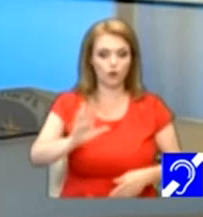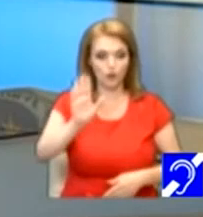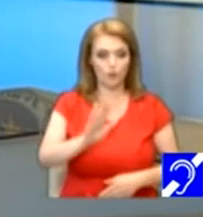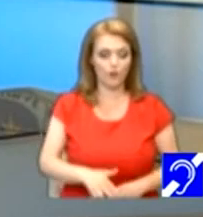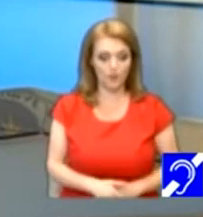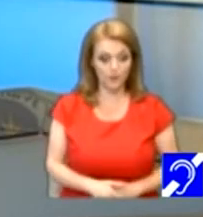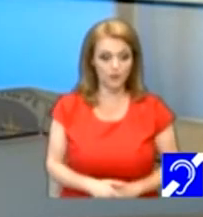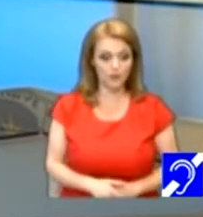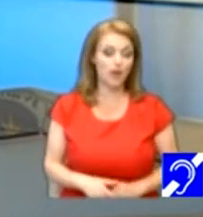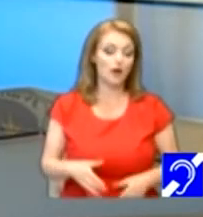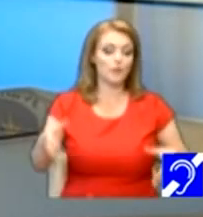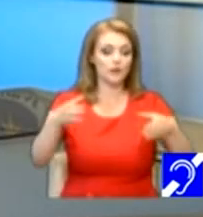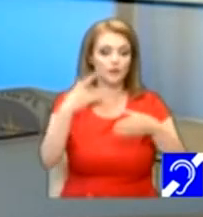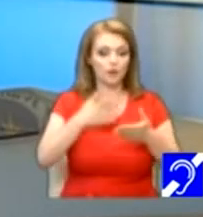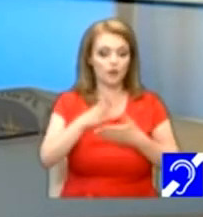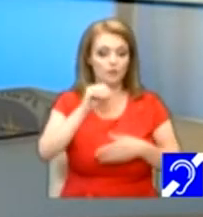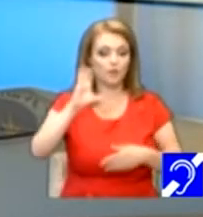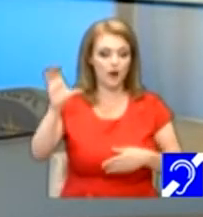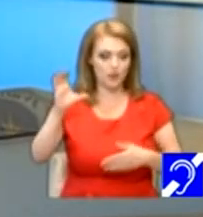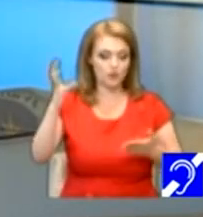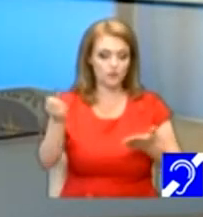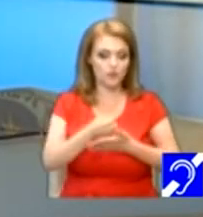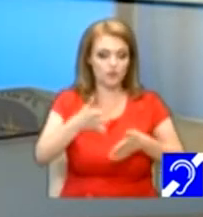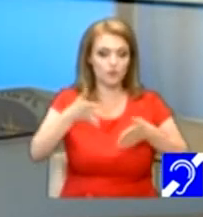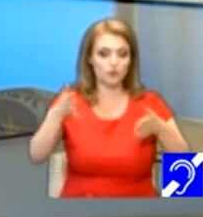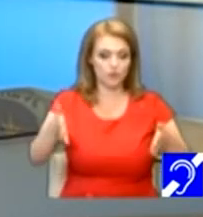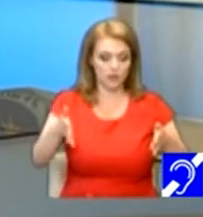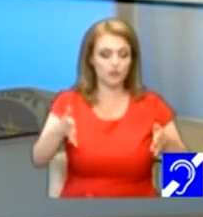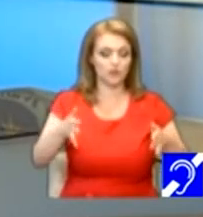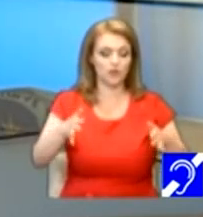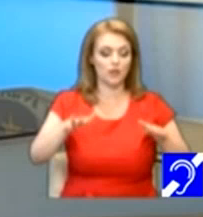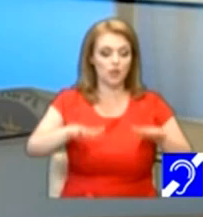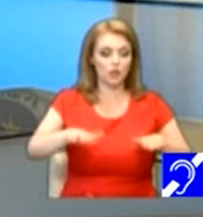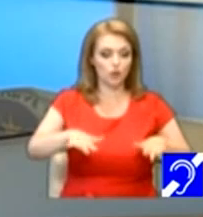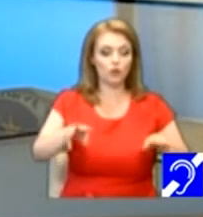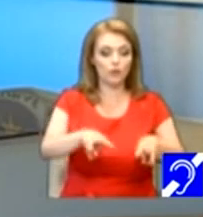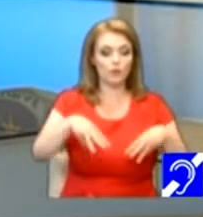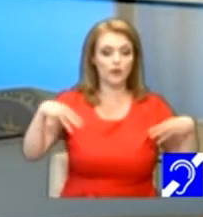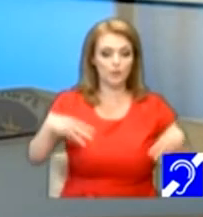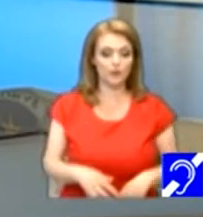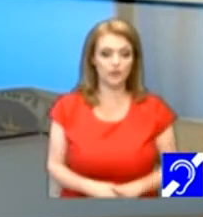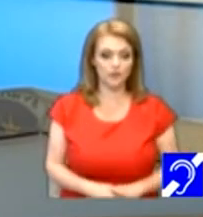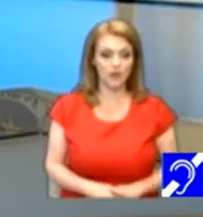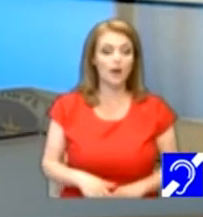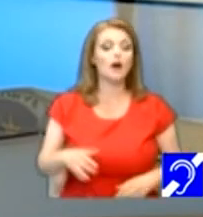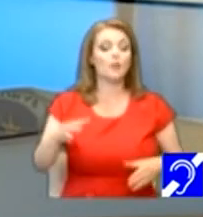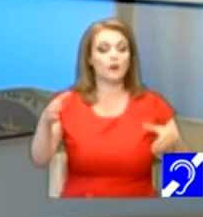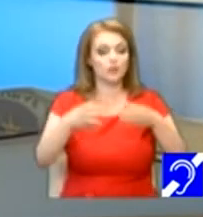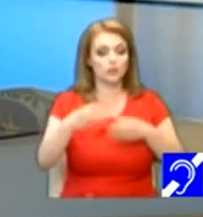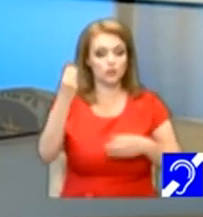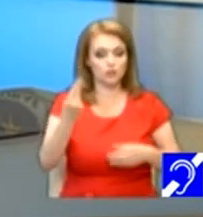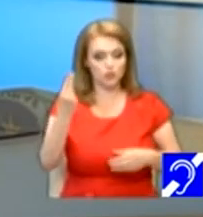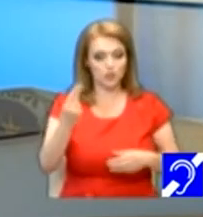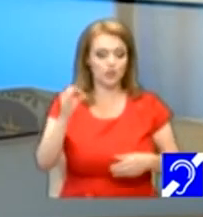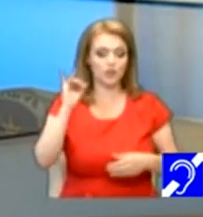Solidaritate a obținut majoritatea și alături de blocul electoral al comuniștilor și socialiștilor și partidul politic Șor vor forma